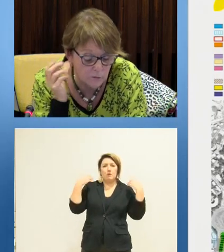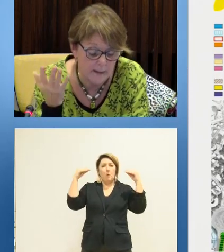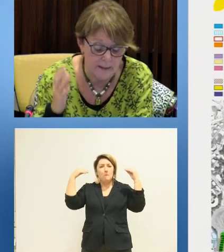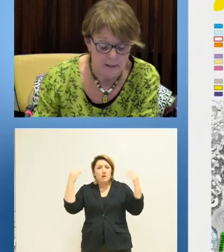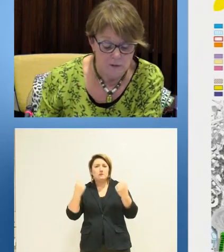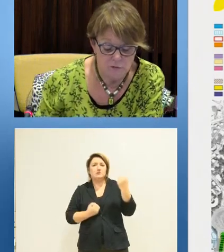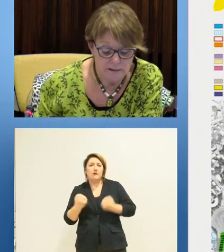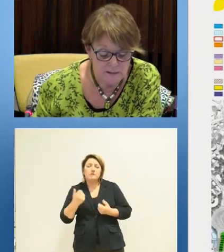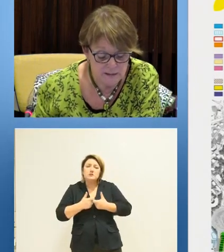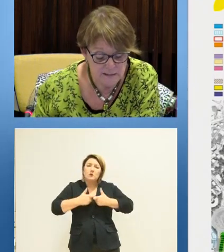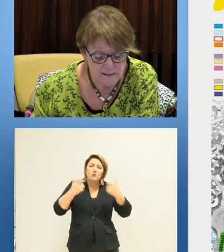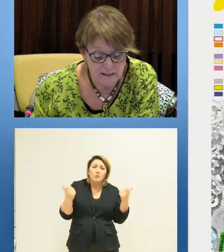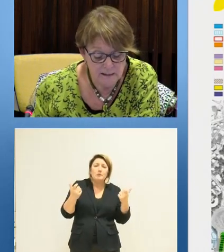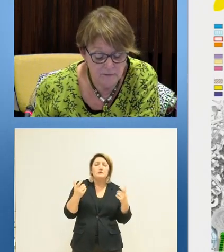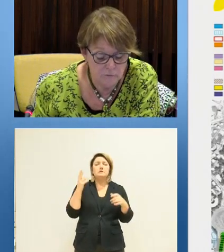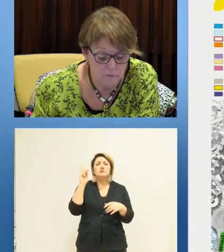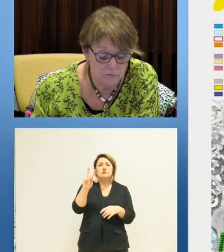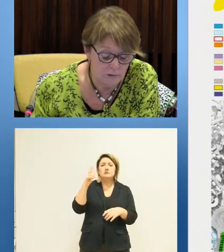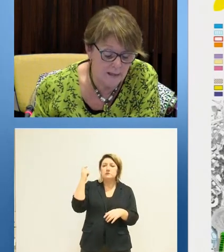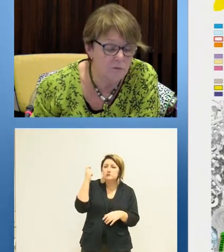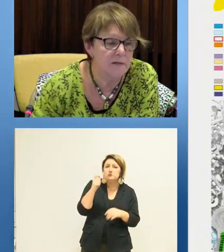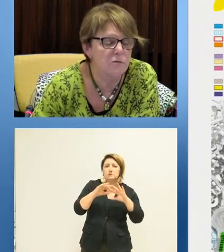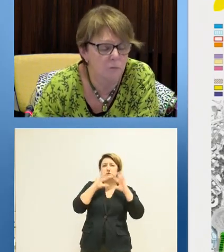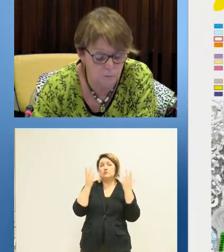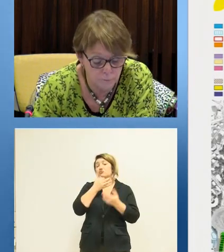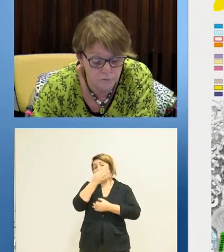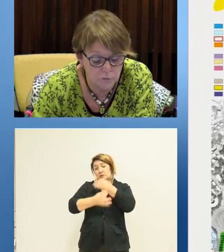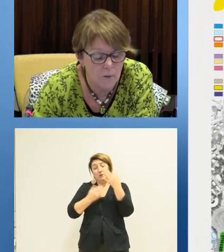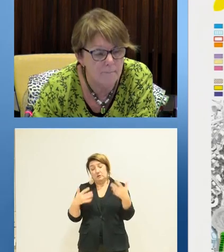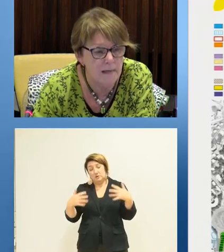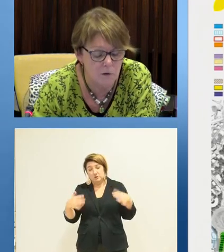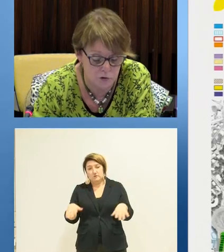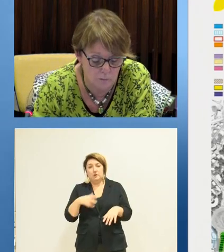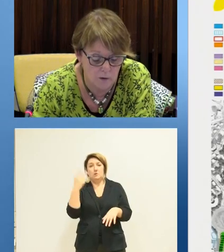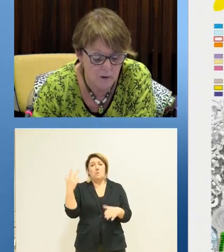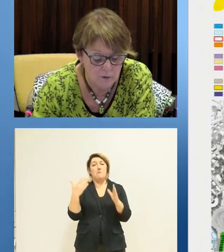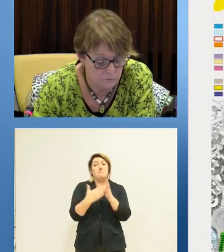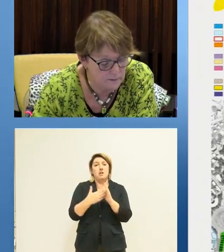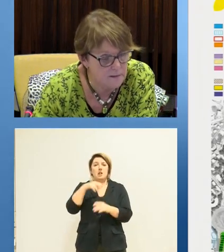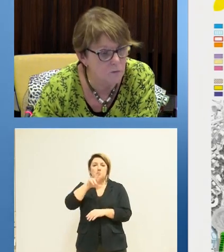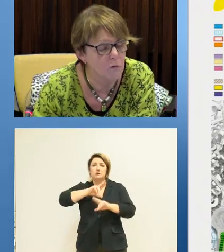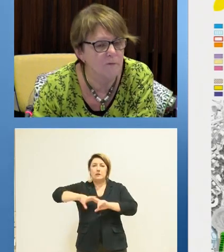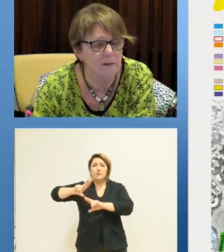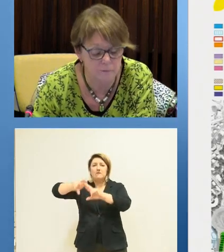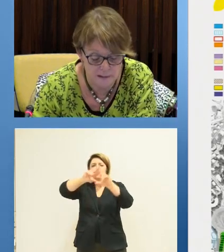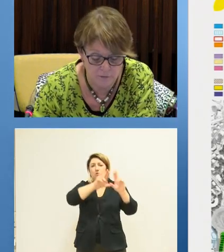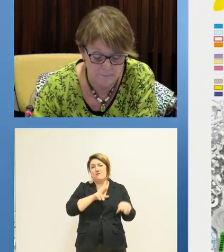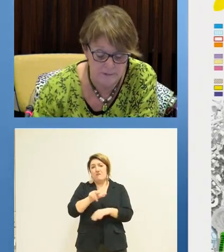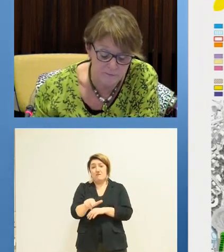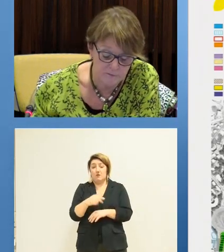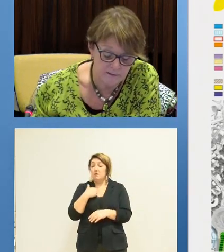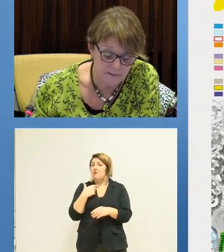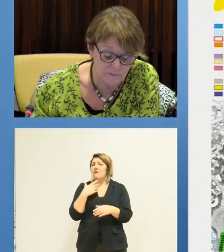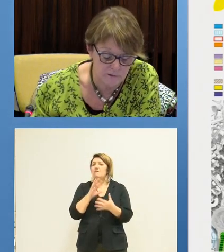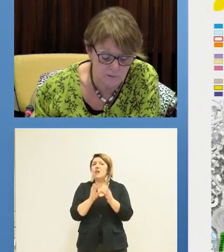transports en commun je l'ait déjà cités il va donc de la rénovation de plus de 3000 logements dont certains sont commencés au village olympique